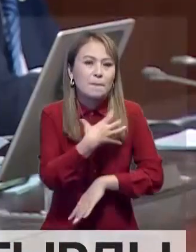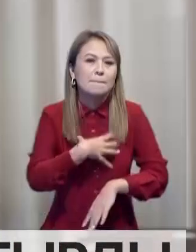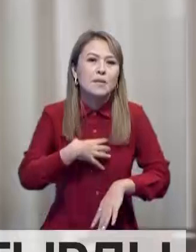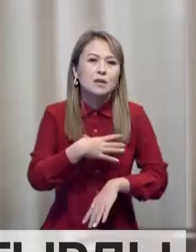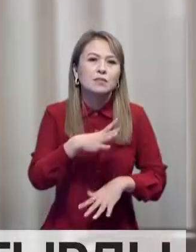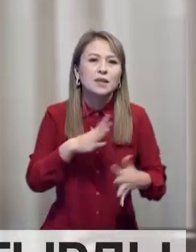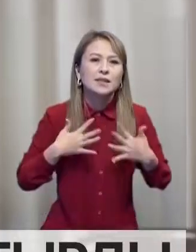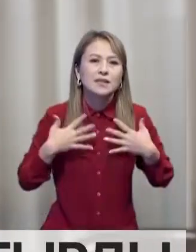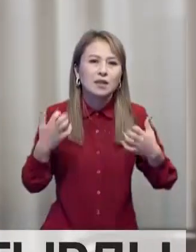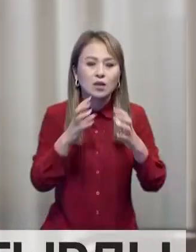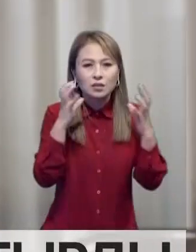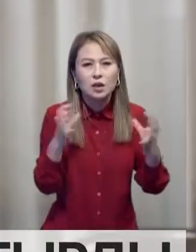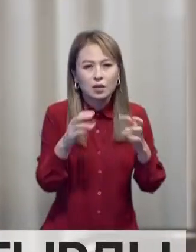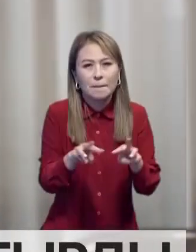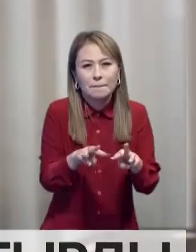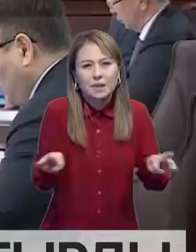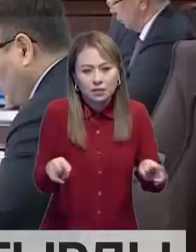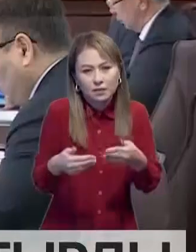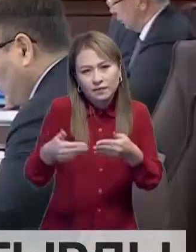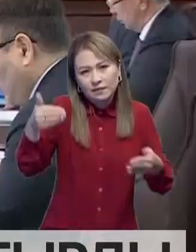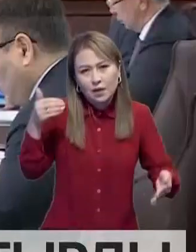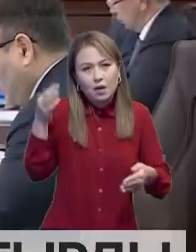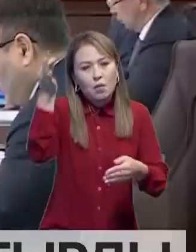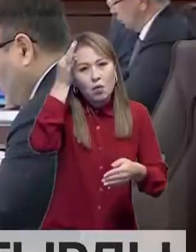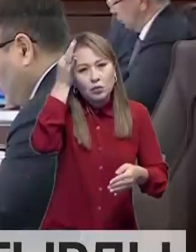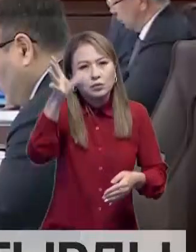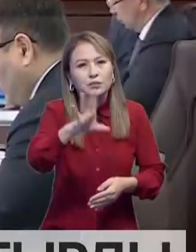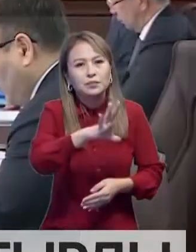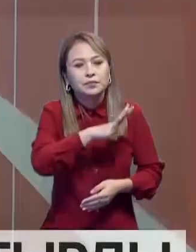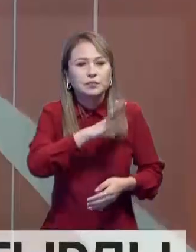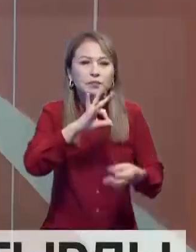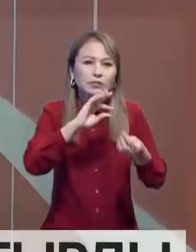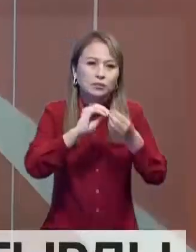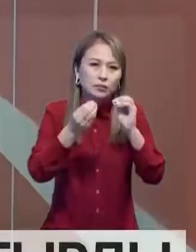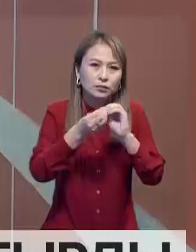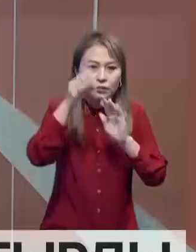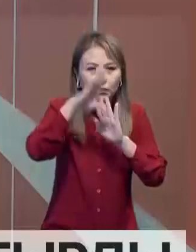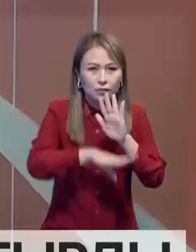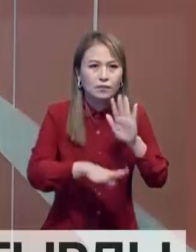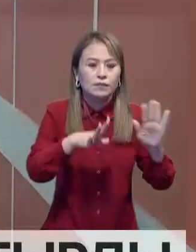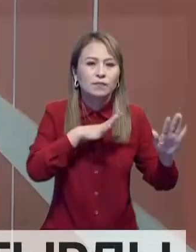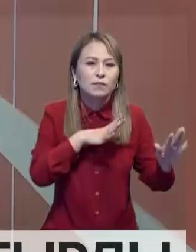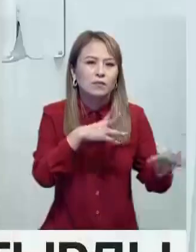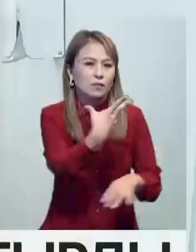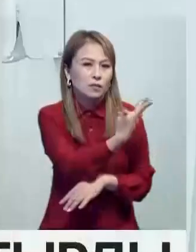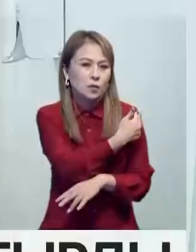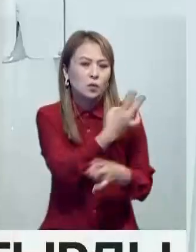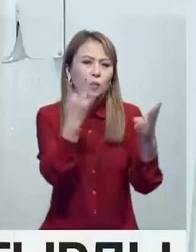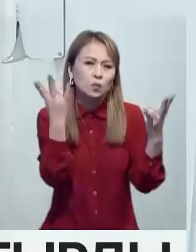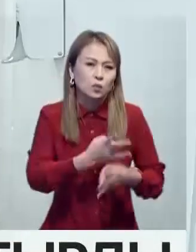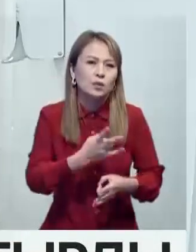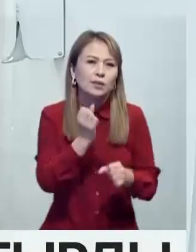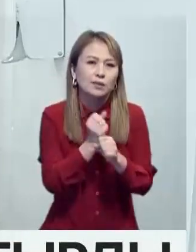маңыздылығын денсаулық сақтау министрлігі бұған дейін де бірнеше рет ескертті. Десе де ахуалдың күрт нашарлауына дәл осы екпенің қажетті